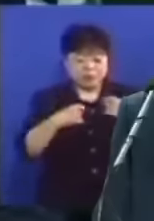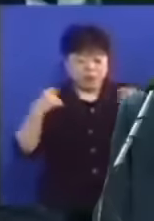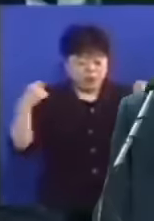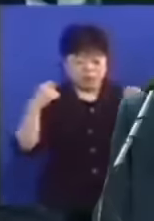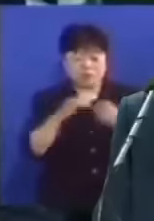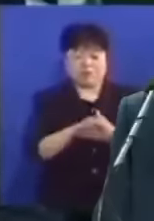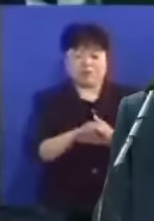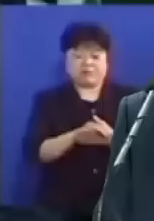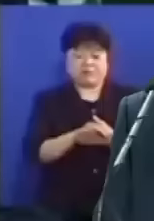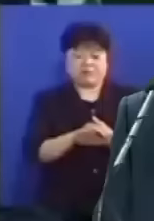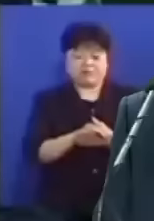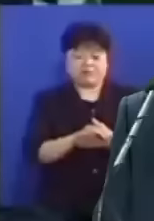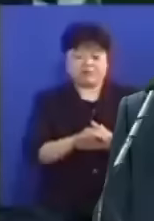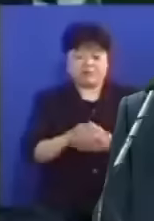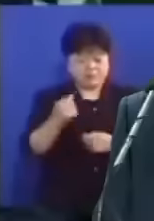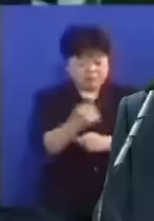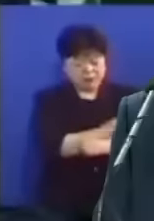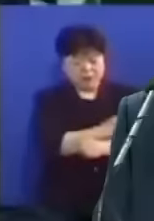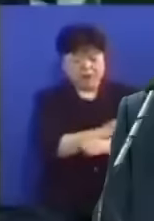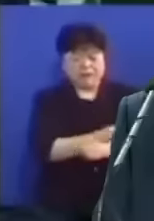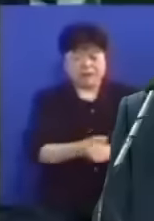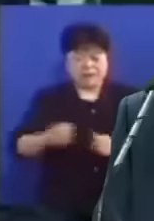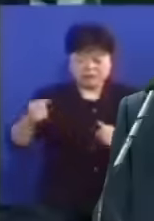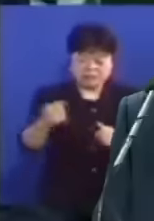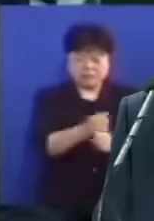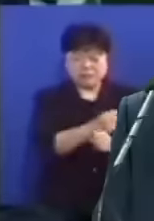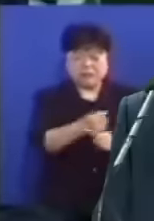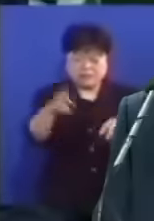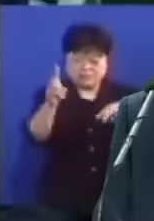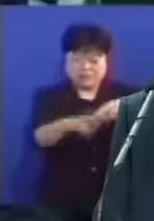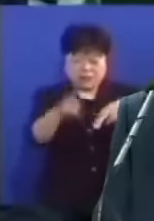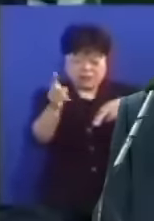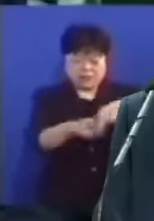벗기고 엄청나게 때렸습니다.